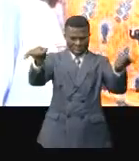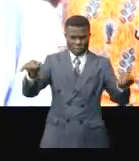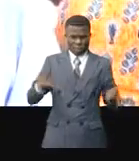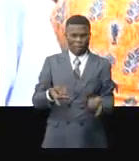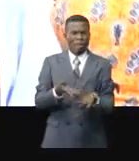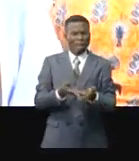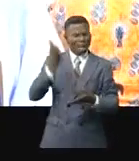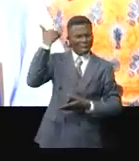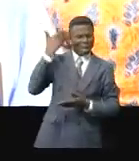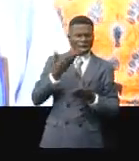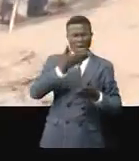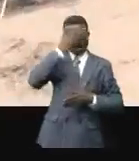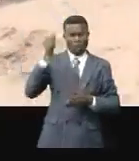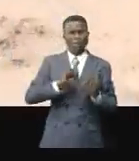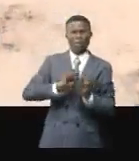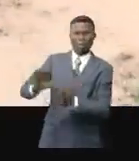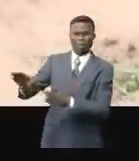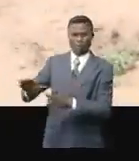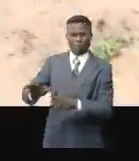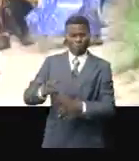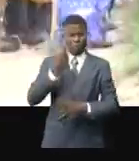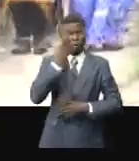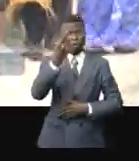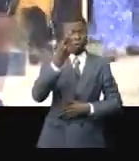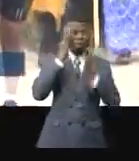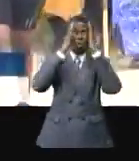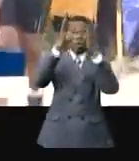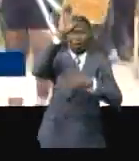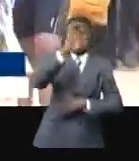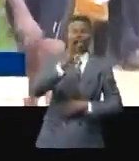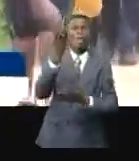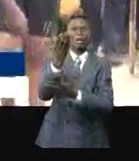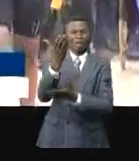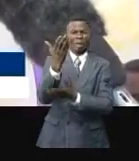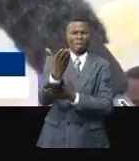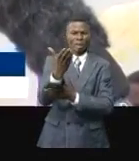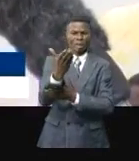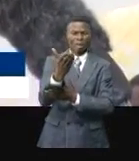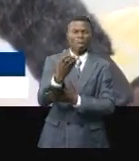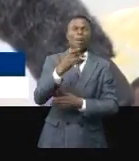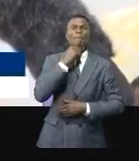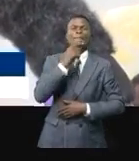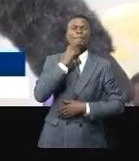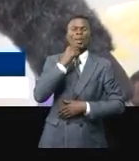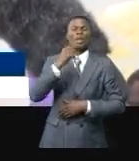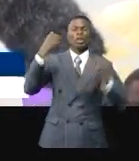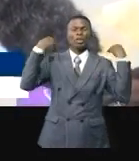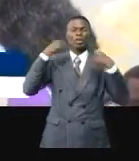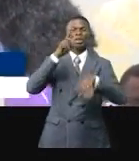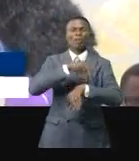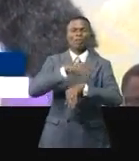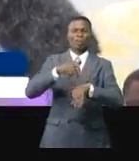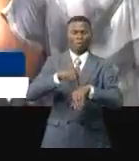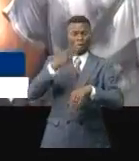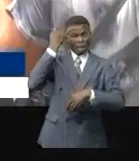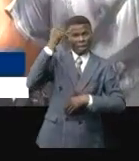être abandonnées. Contempler la croix, une des recommandations formulées par le père Mbala, car